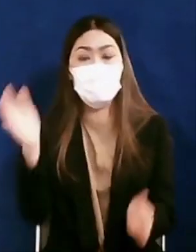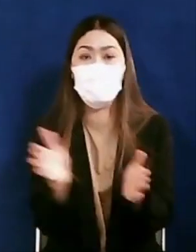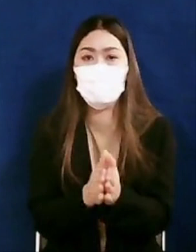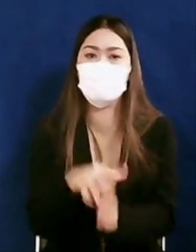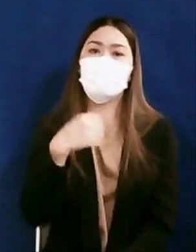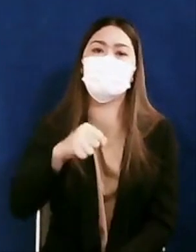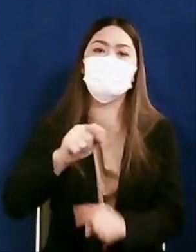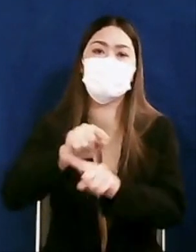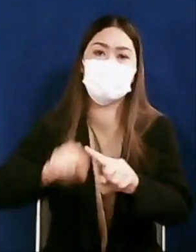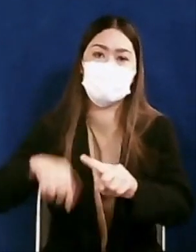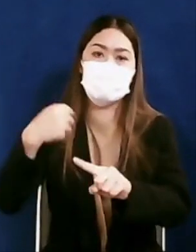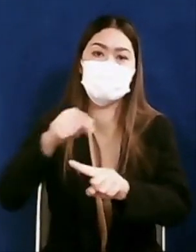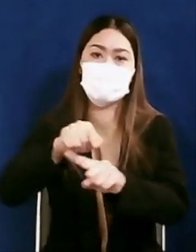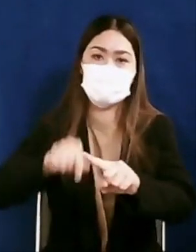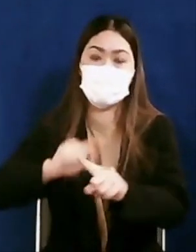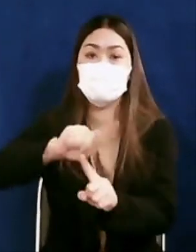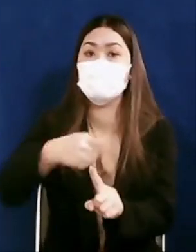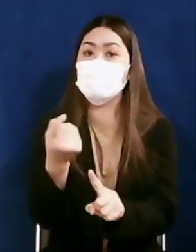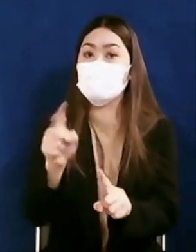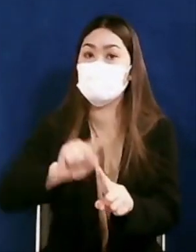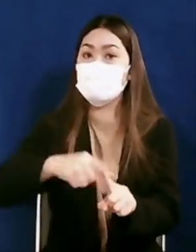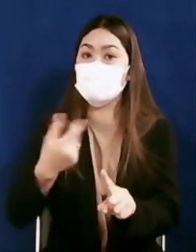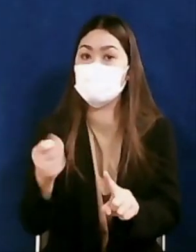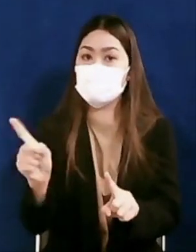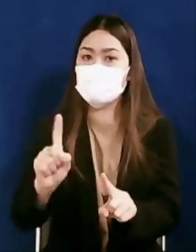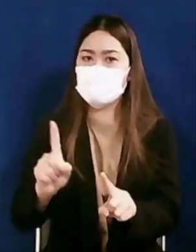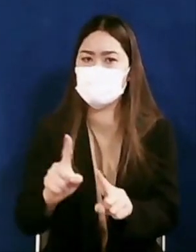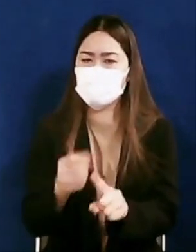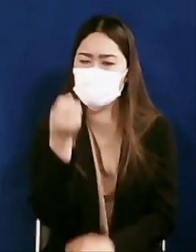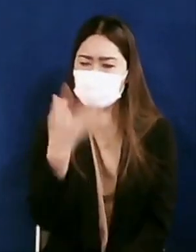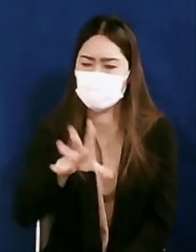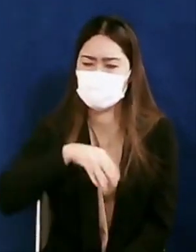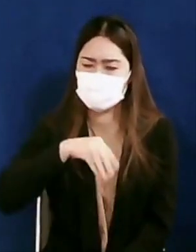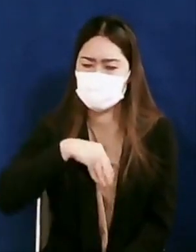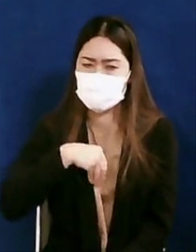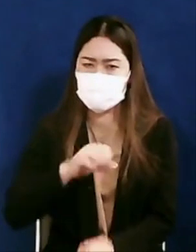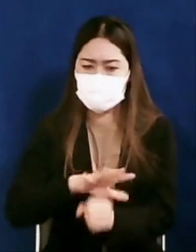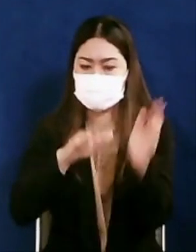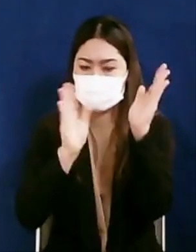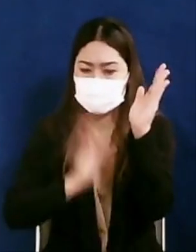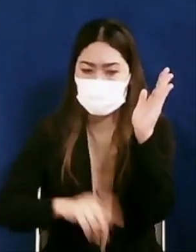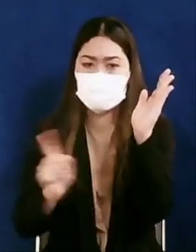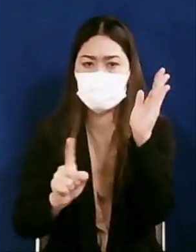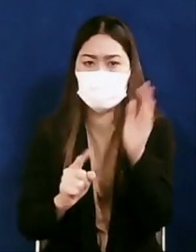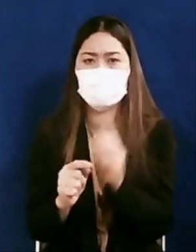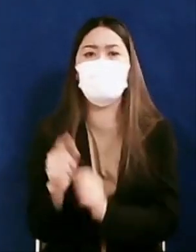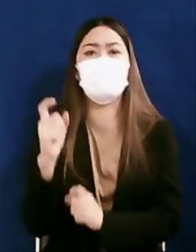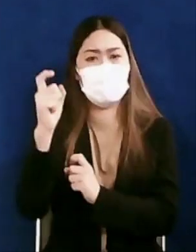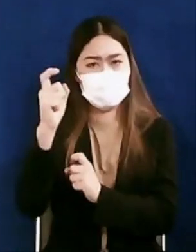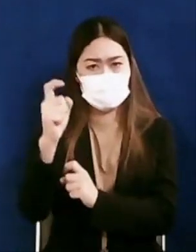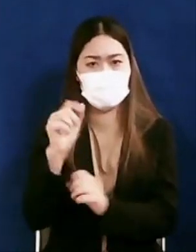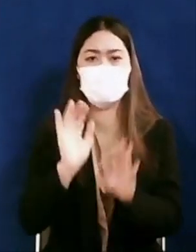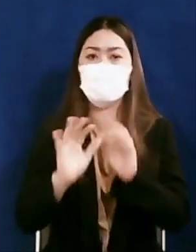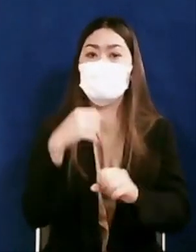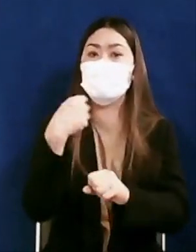มาณ 10% นะเพราะฉะนั้นในช่วงพฤศจิกาเนี่ยความชุกของการติดเชื้อจริงๆในภาคใต้เนี่ยก็น่าจะมีประมาณ